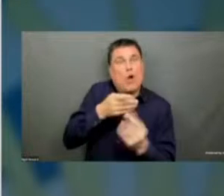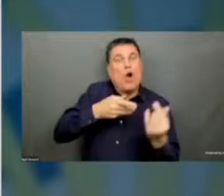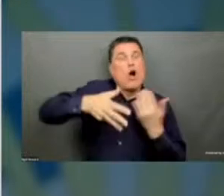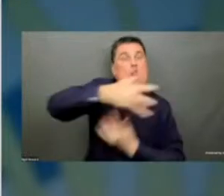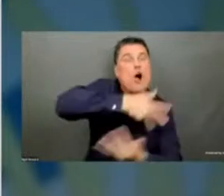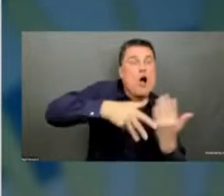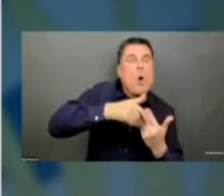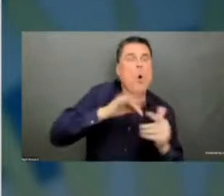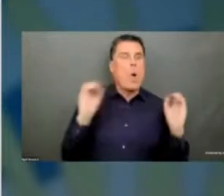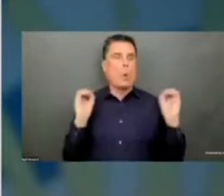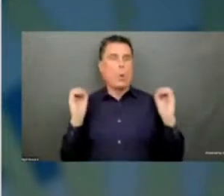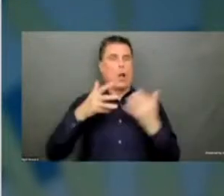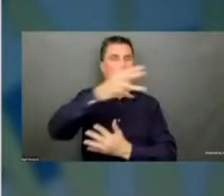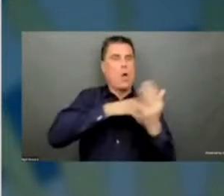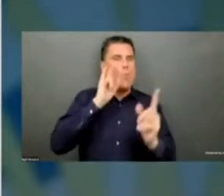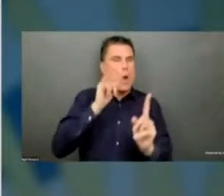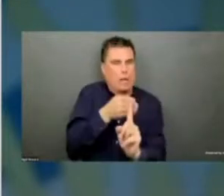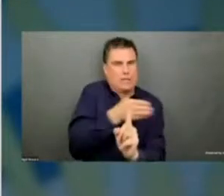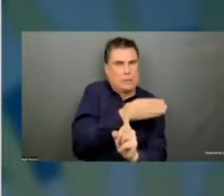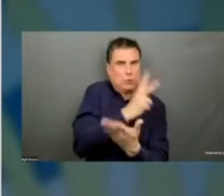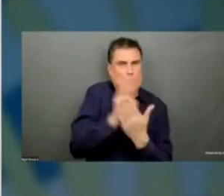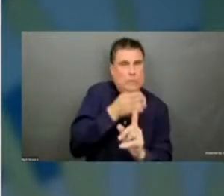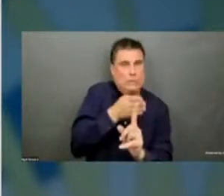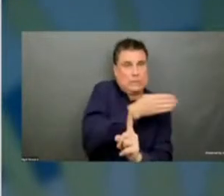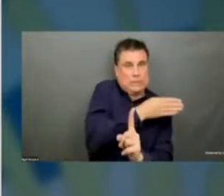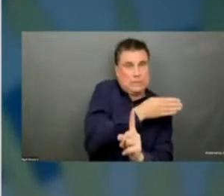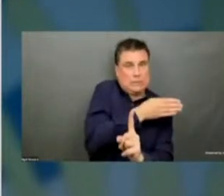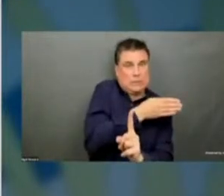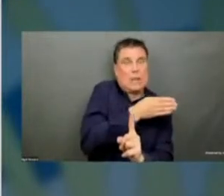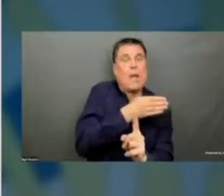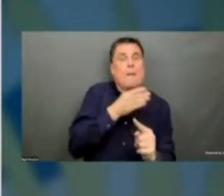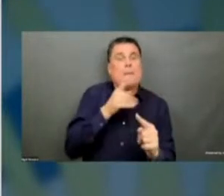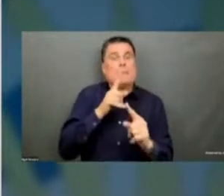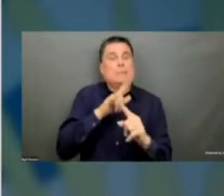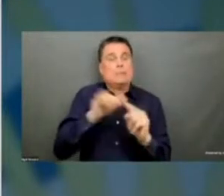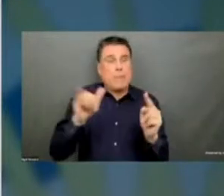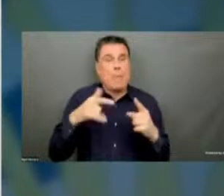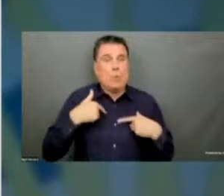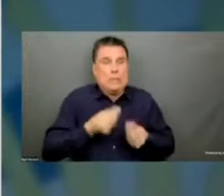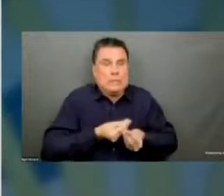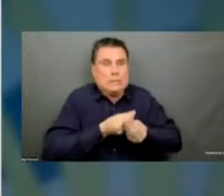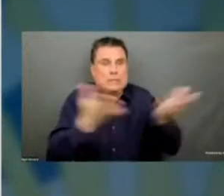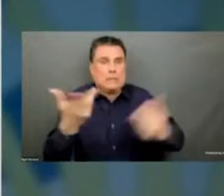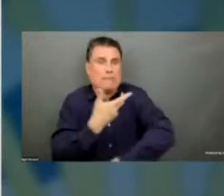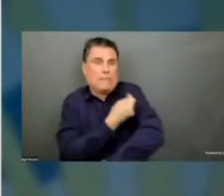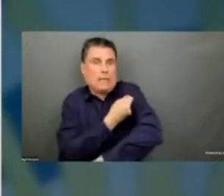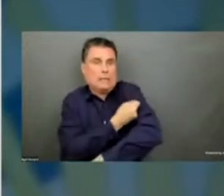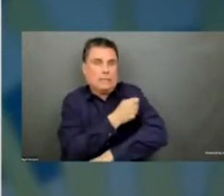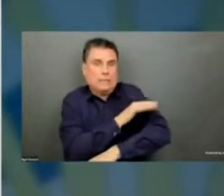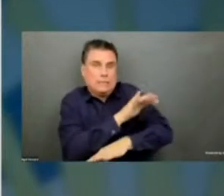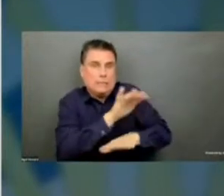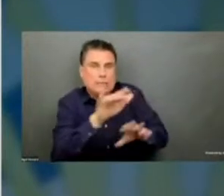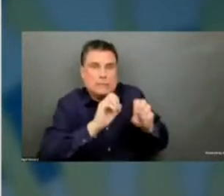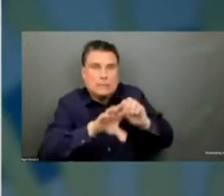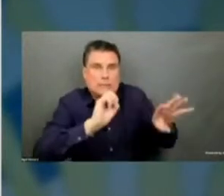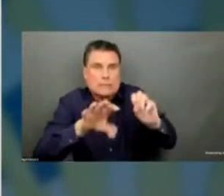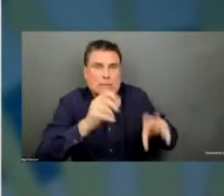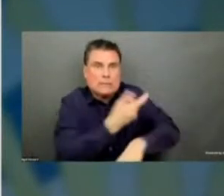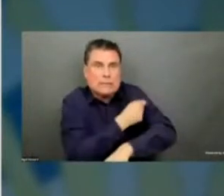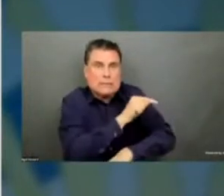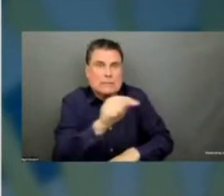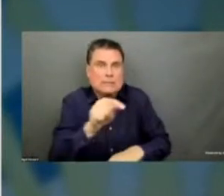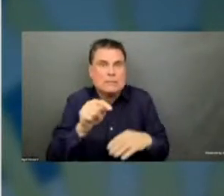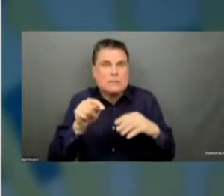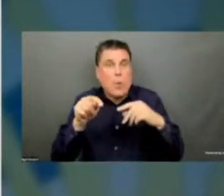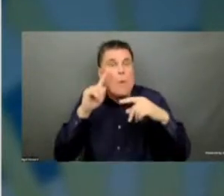same everywhere in the province. 他说基 And 本上 we know that, 还是 we want RT it 值 to 就 drop 是 below 一例 1, 传几 and 例 when we